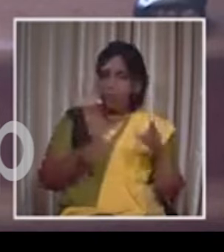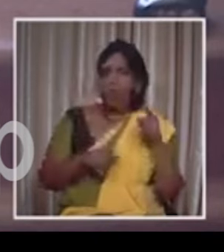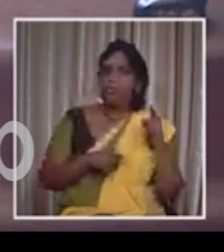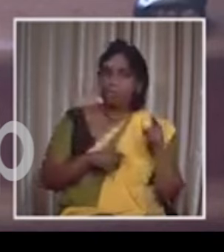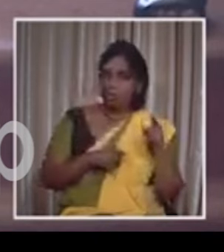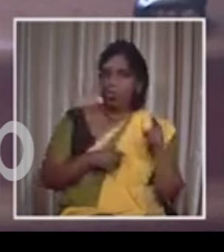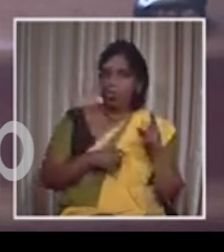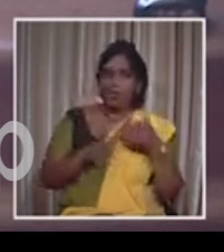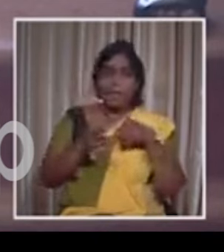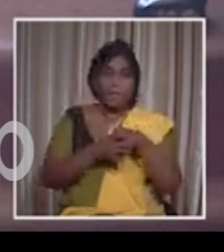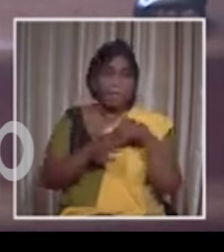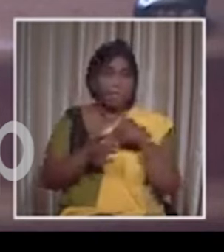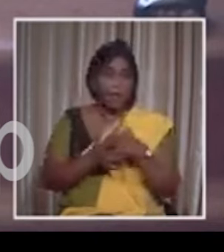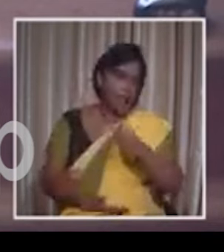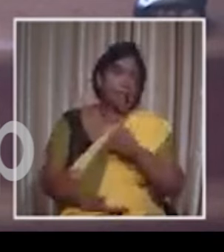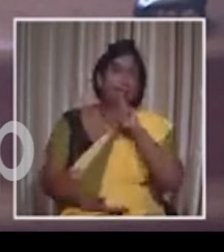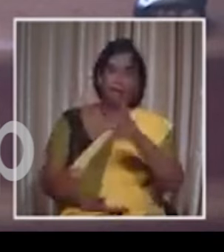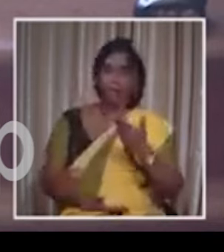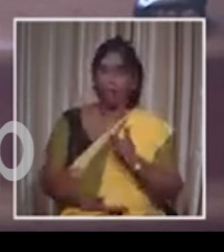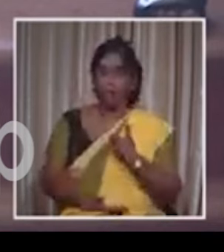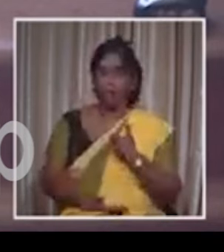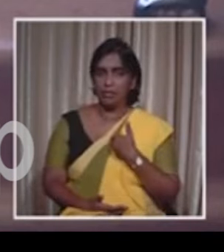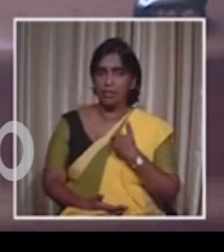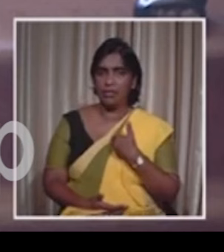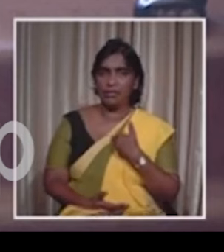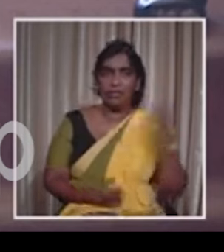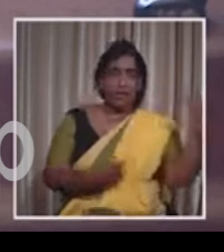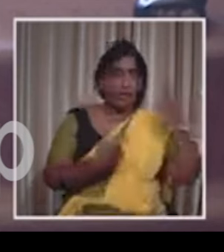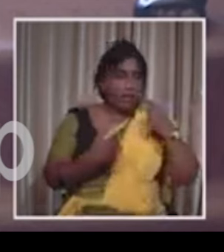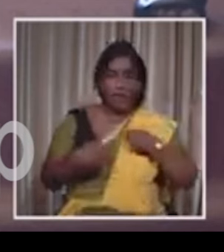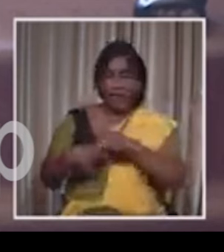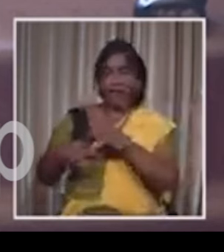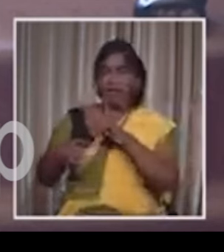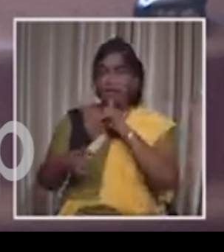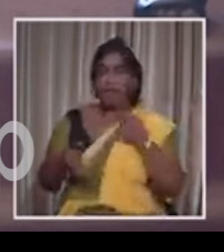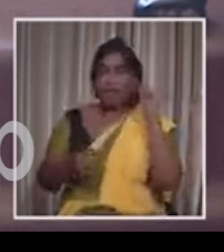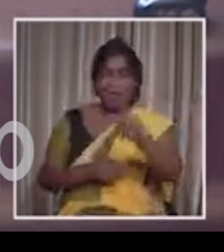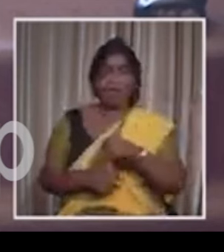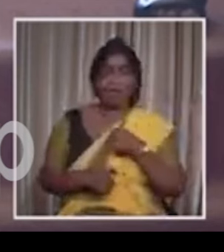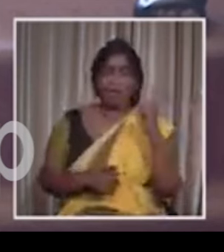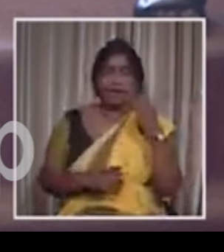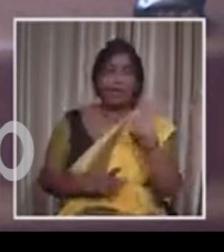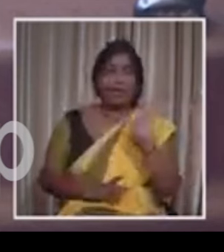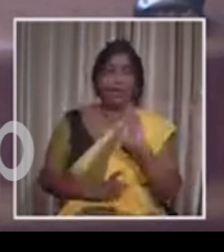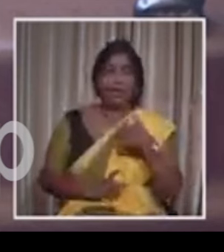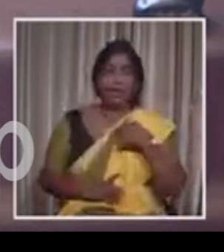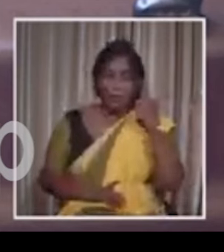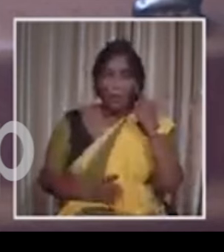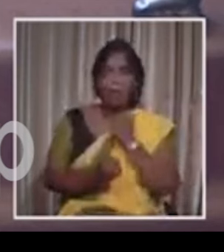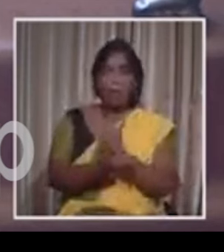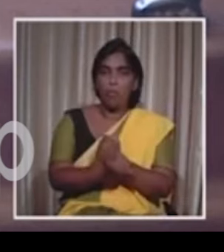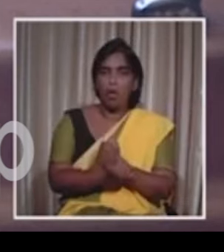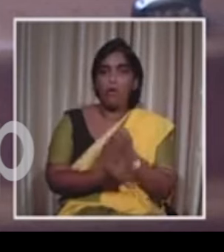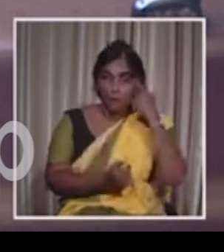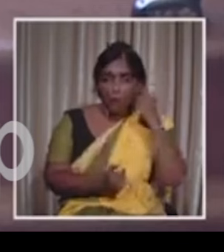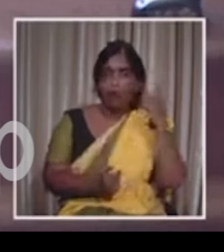වශයෙන් පීඩනයට පත්වෙච්ච කෙනෙක් තමයි මම ඇත්ත කියන්නේ. අර පණිවිඩ කරුට වෙඩි තිබ්බා වගේ මම ඉස්සෙල්ලාම ඇවිල්ලා කිව්වා නෑ මේක දැනන් හිටියා පොලිසිය මේක ගැන